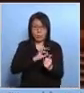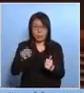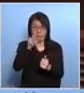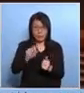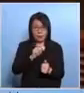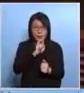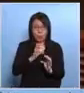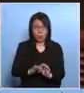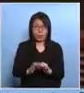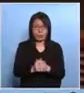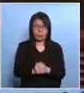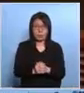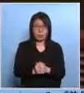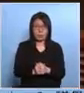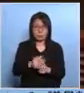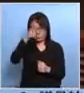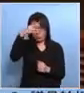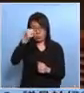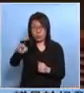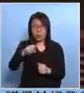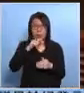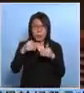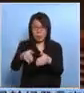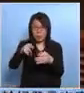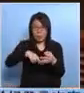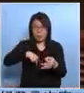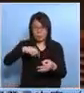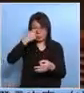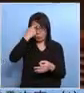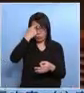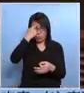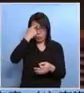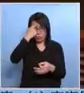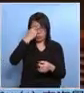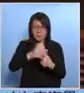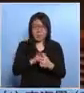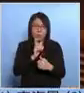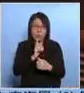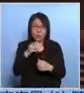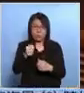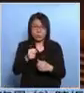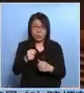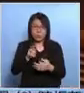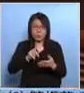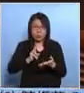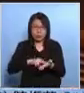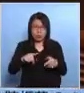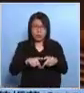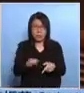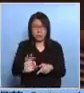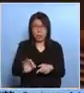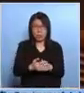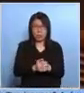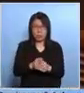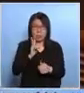題。阿局長對阿梁君彥主席係冇信心嚇，你睇下主席一刀劈